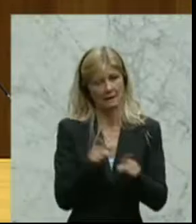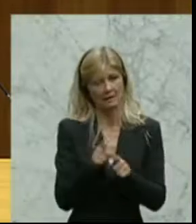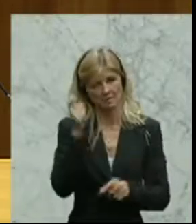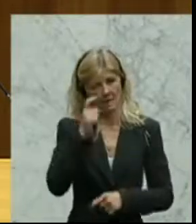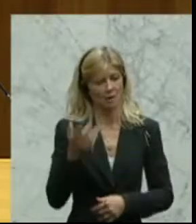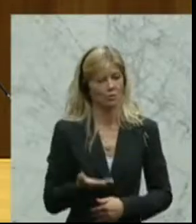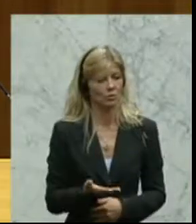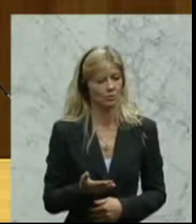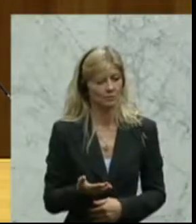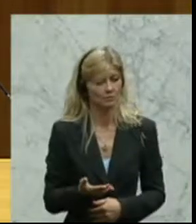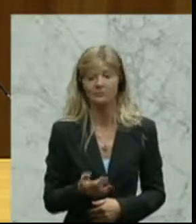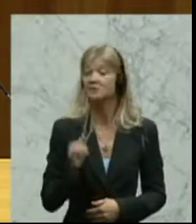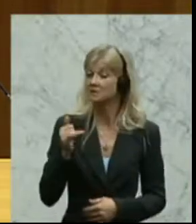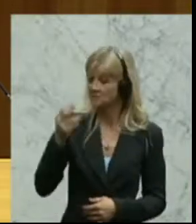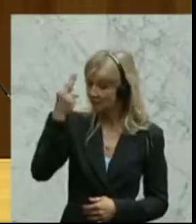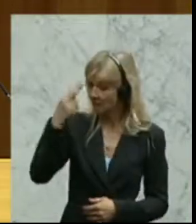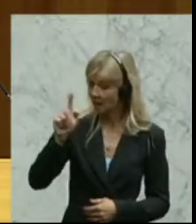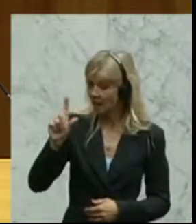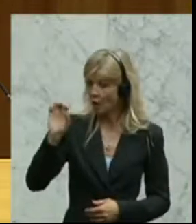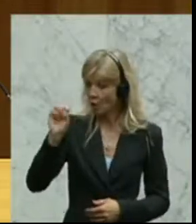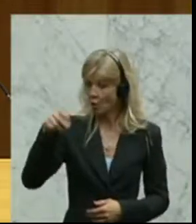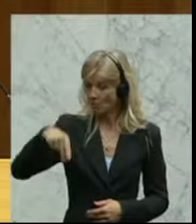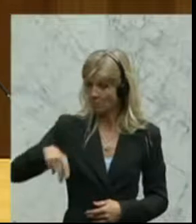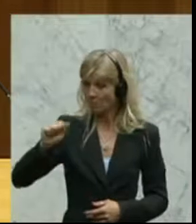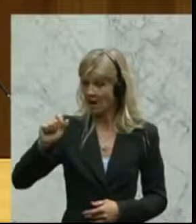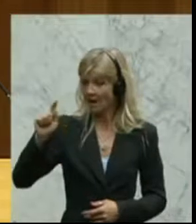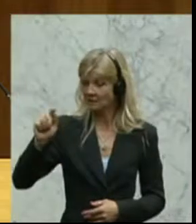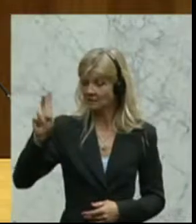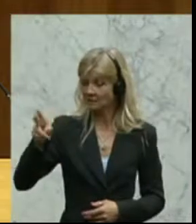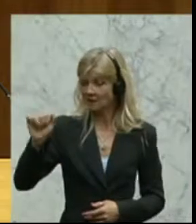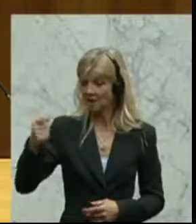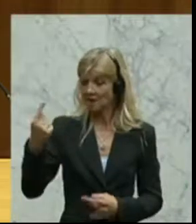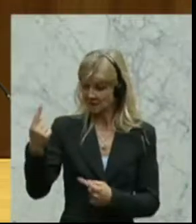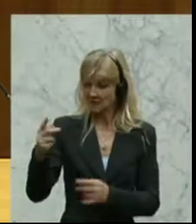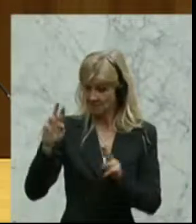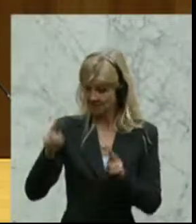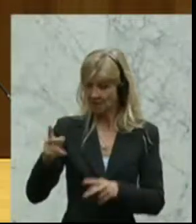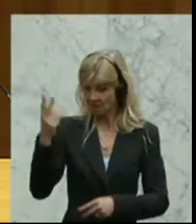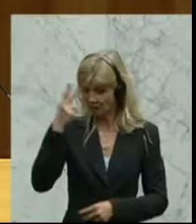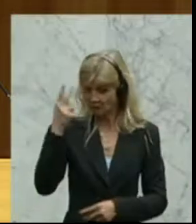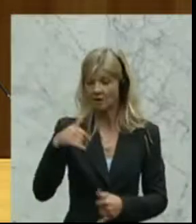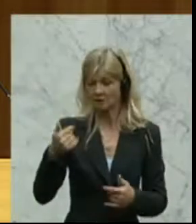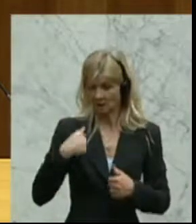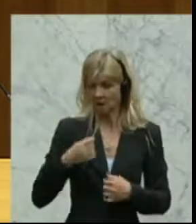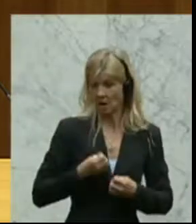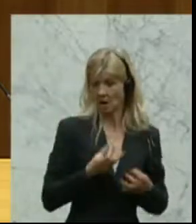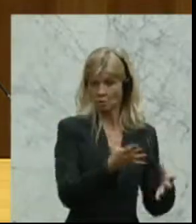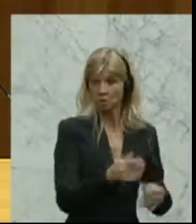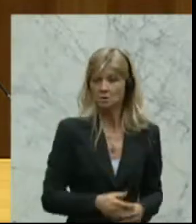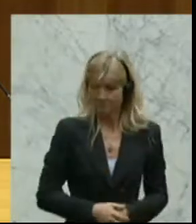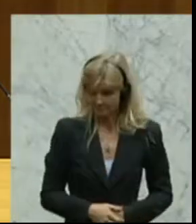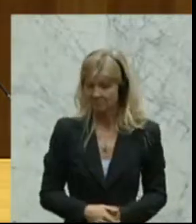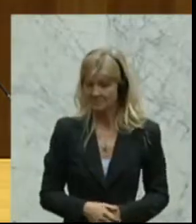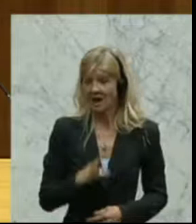Ja, Herr Lopatka, Sie haben das ganz richtig erfasst, dann sind Sie mich los, aber ich darf noch ausführen. Und wie wir festgestellt haben,